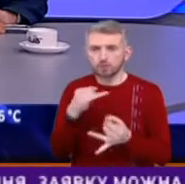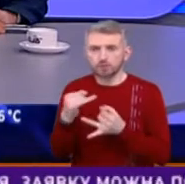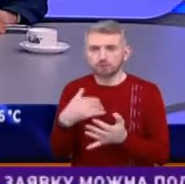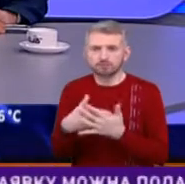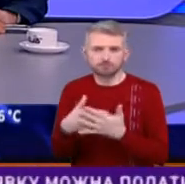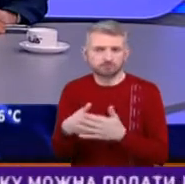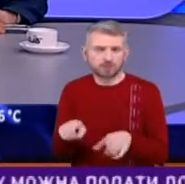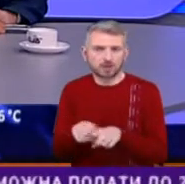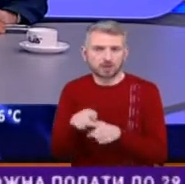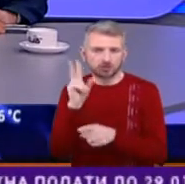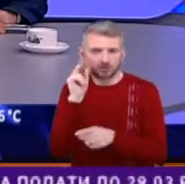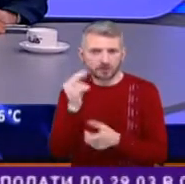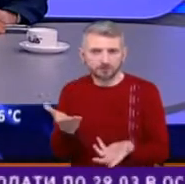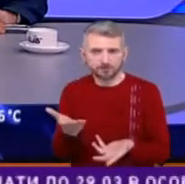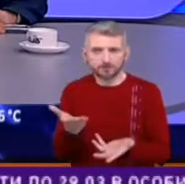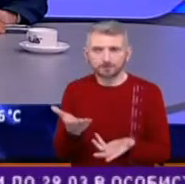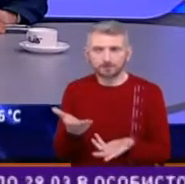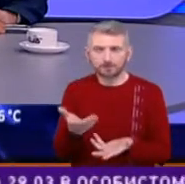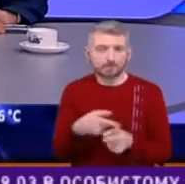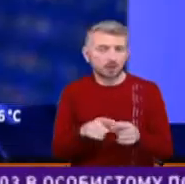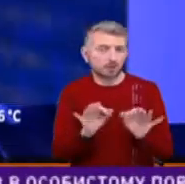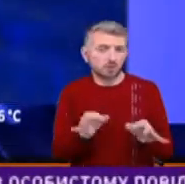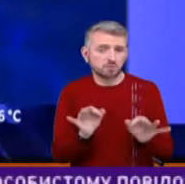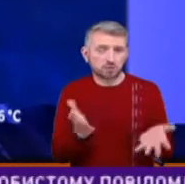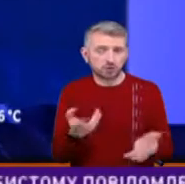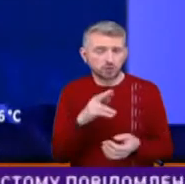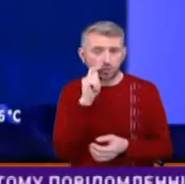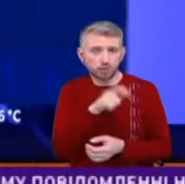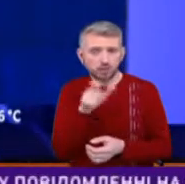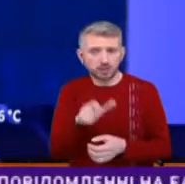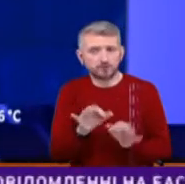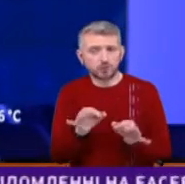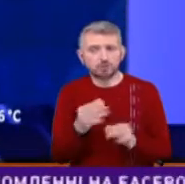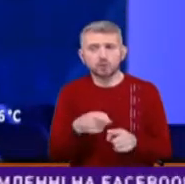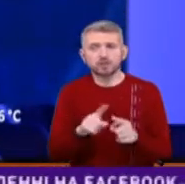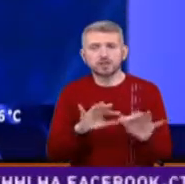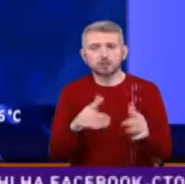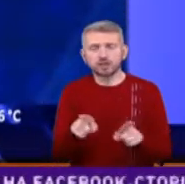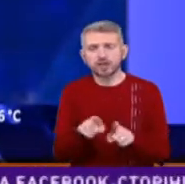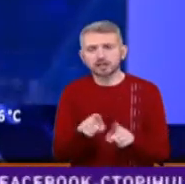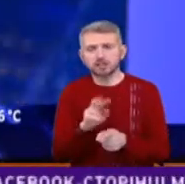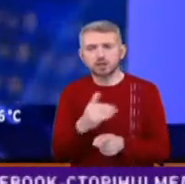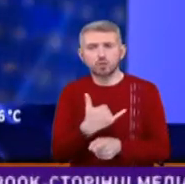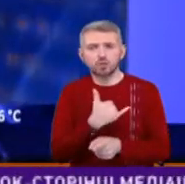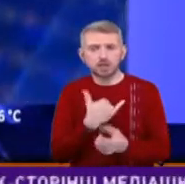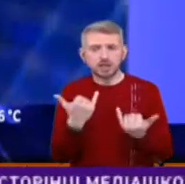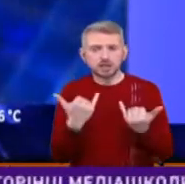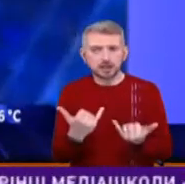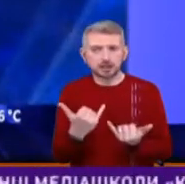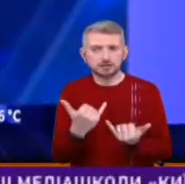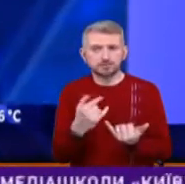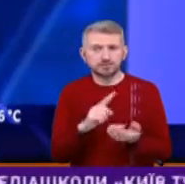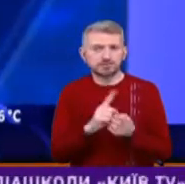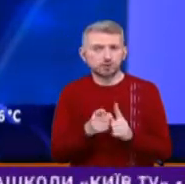плюс-мінус така ж точно цифра. Тобто, це нормальна історія, нормально? До речі, для українців. Це історія така сама, знаєте, як у нас зараз зі